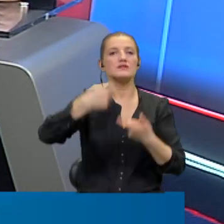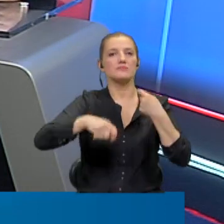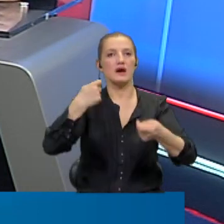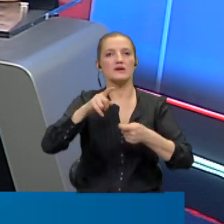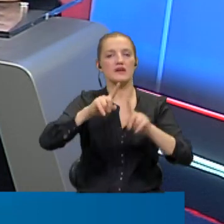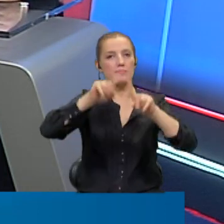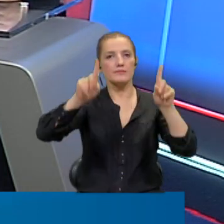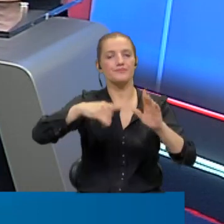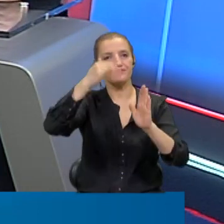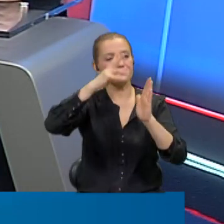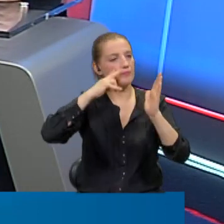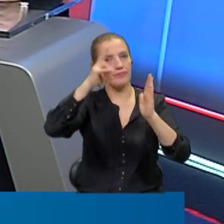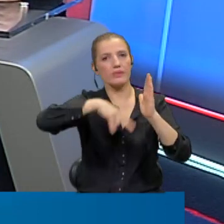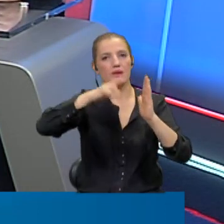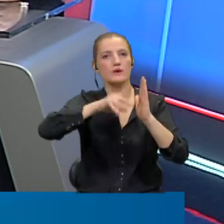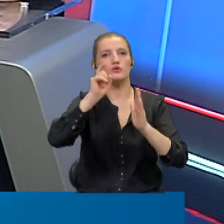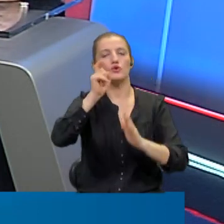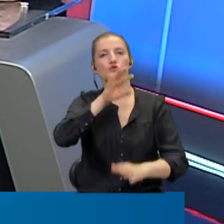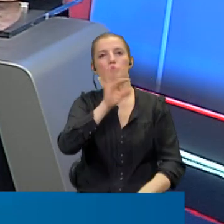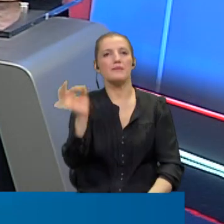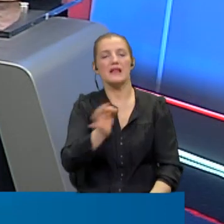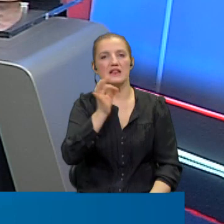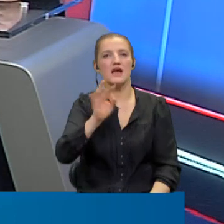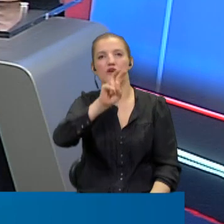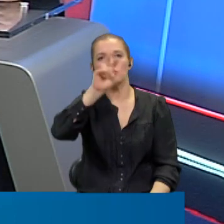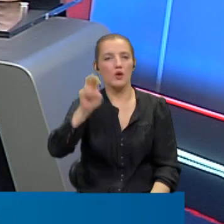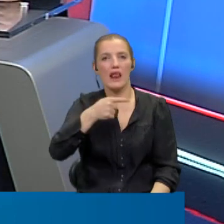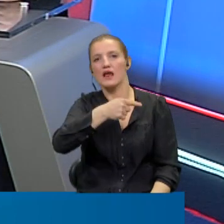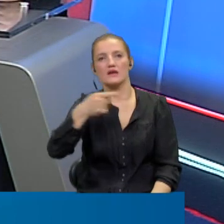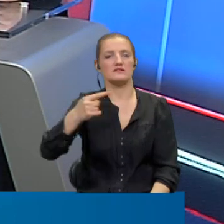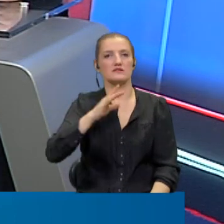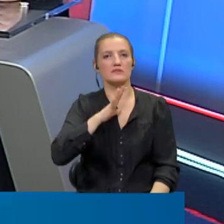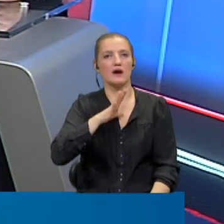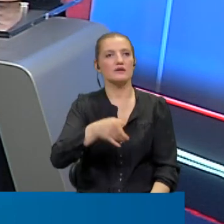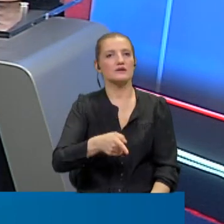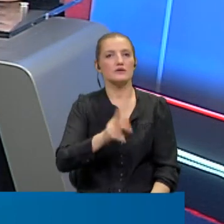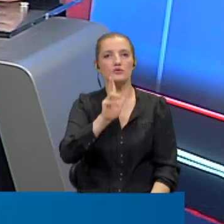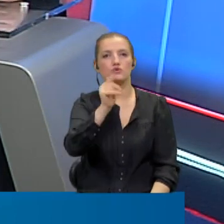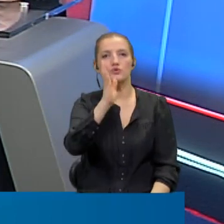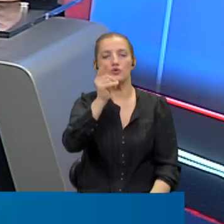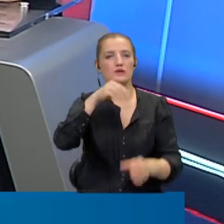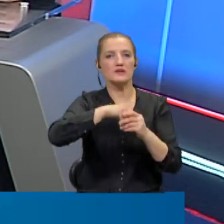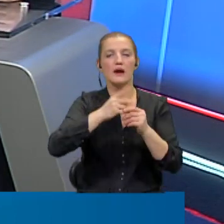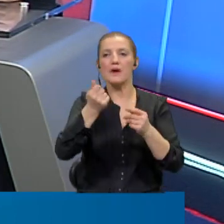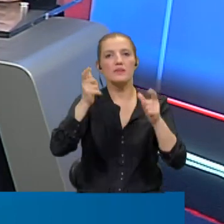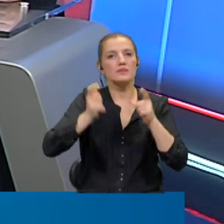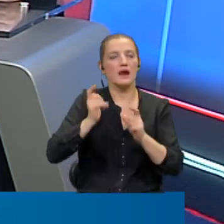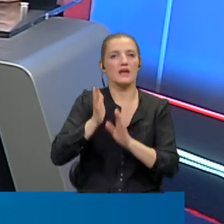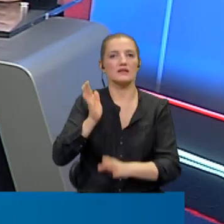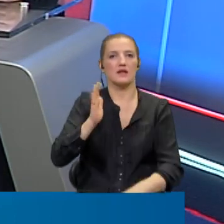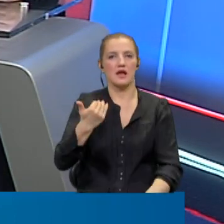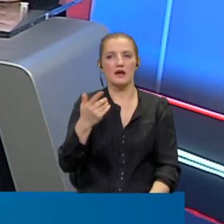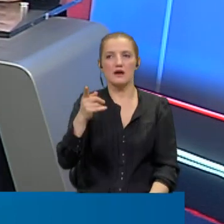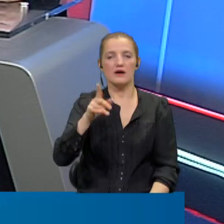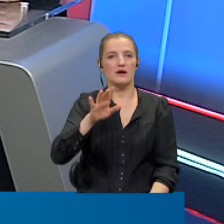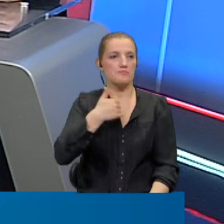Bankası'nın bilançosunu açsın okusun ya 9 milyar dolar eksilme var o gün ondan sonraki 3-4 gün nereye gitti o para ben